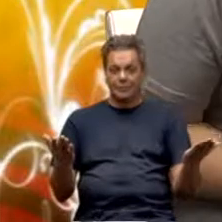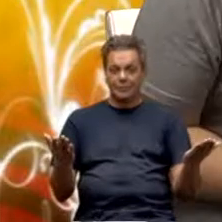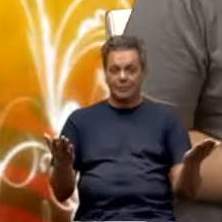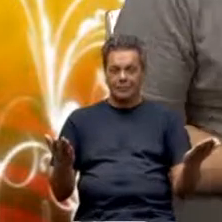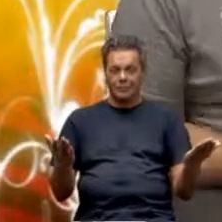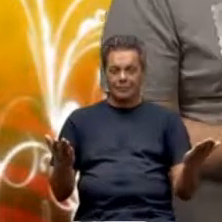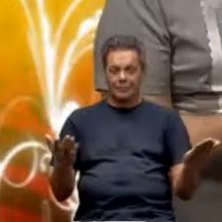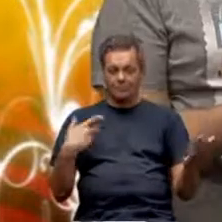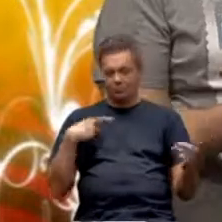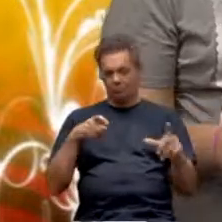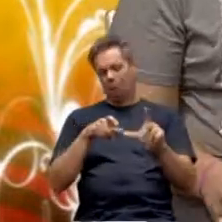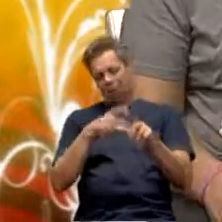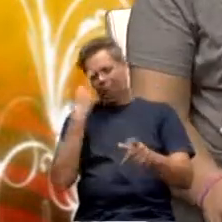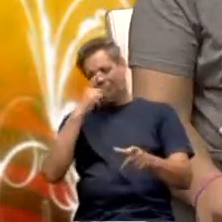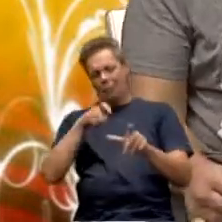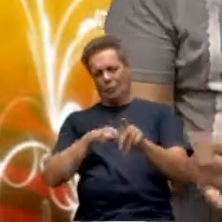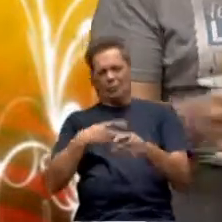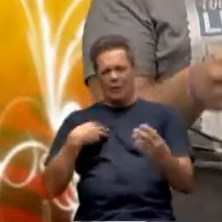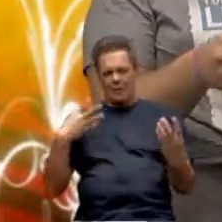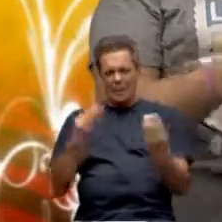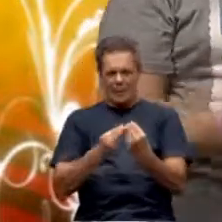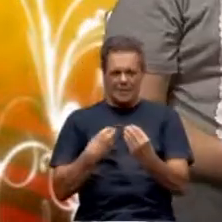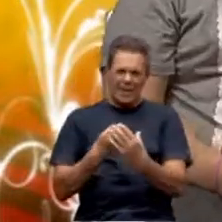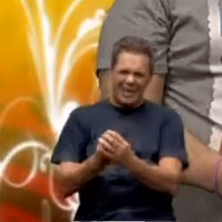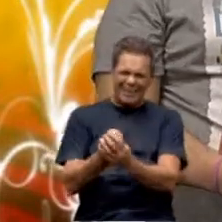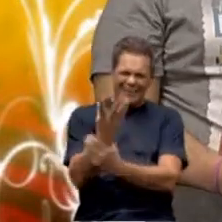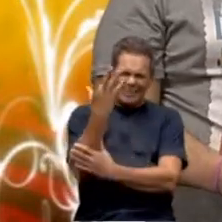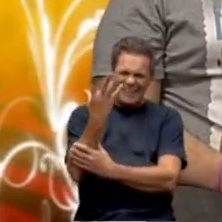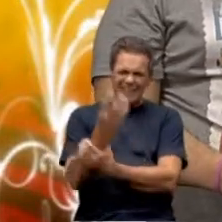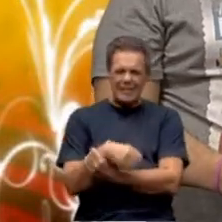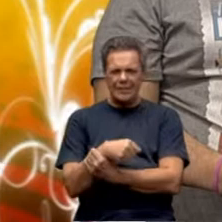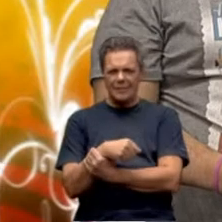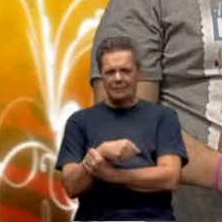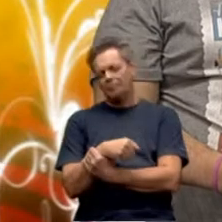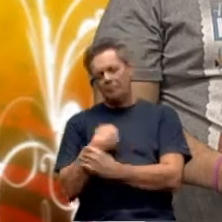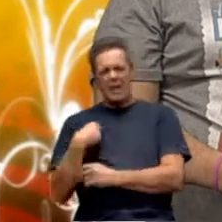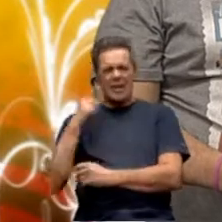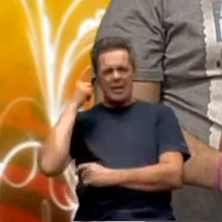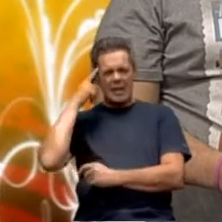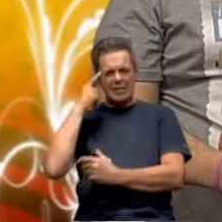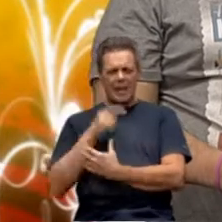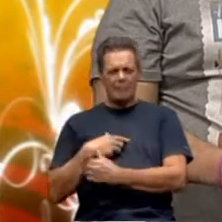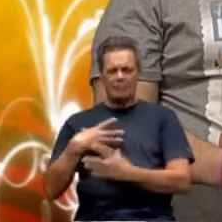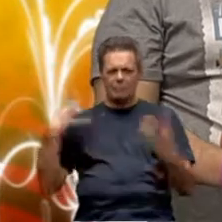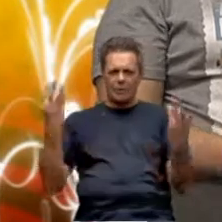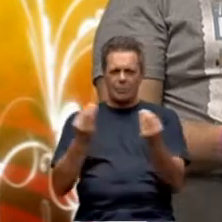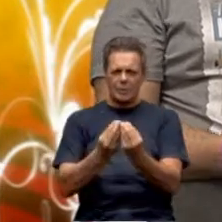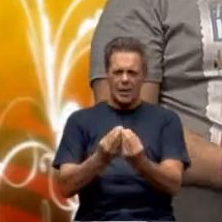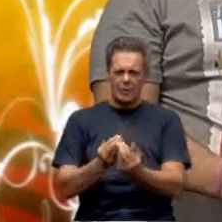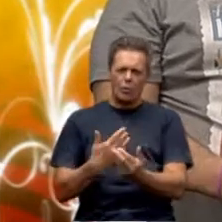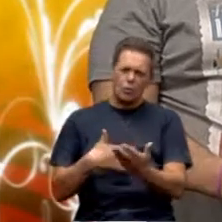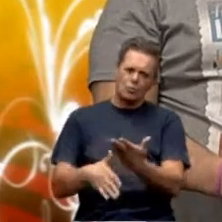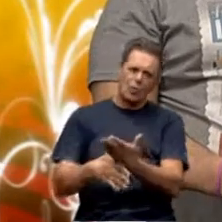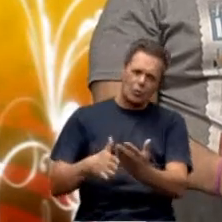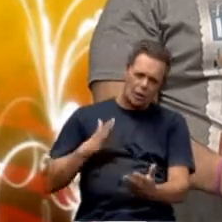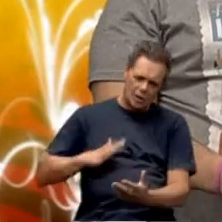U vezi nas. Kresnice naše. U vezi Kresnice. Pa evo, nadam se da ćemo svi zajedno i uz pomoć